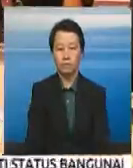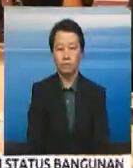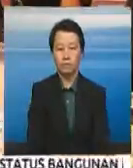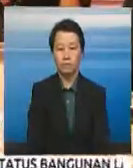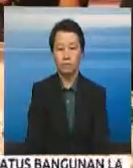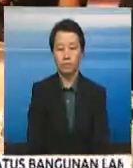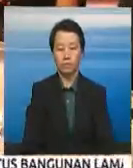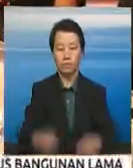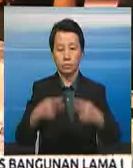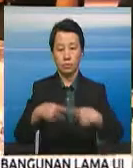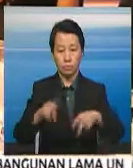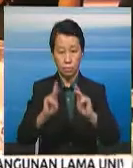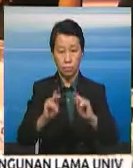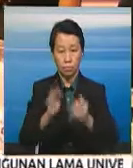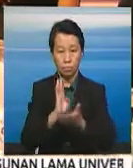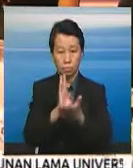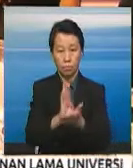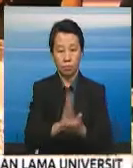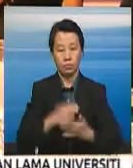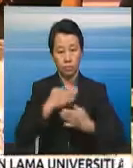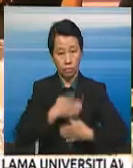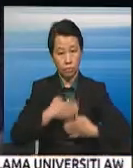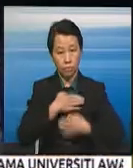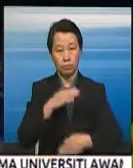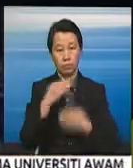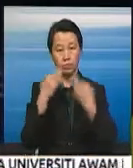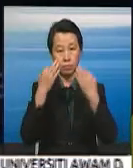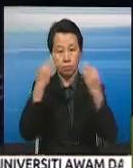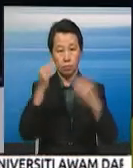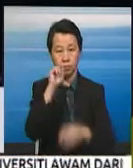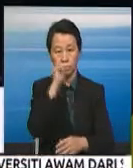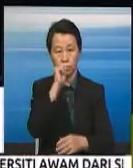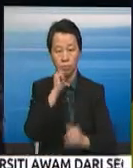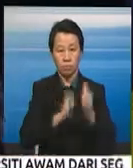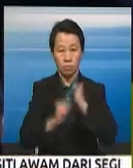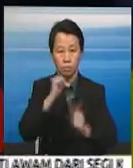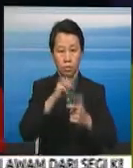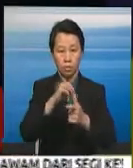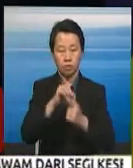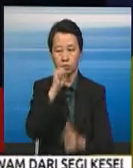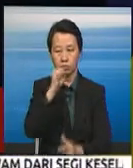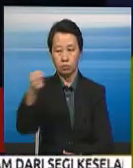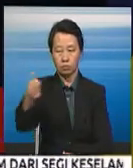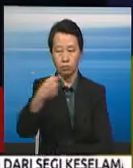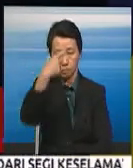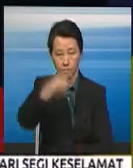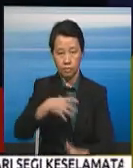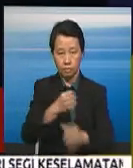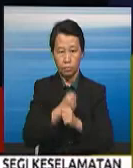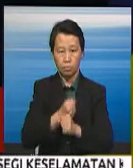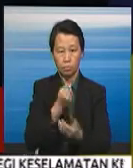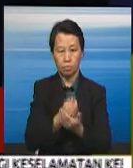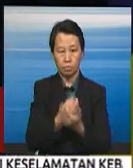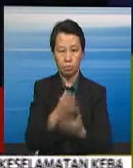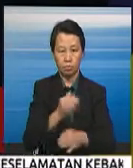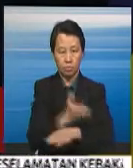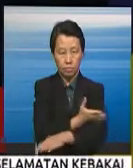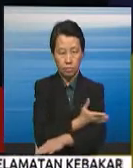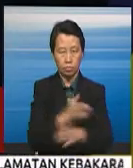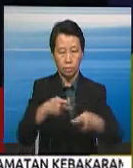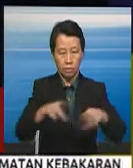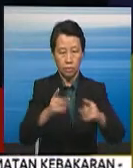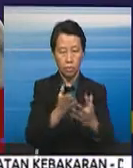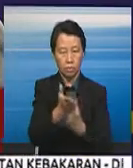Sebuah platform yang dapat membantu penghibur, selebriti, penyanyi, pelakon mahupun pengacara untuk menjana pendapatan dan mengembangkan peluang